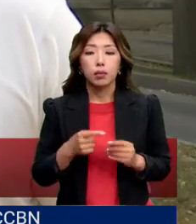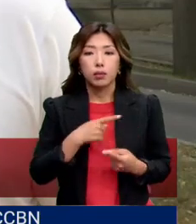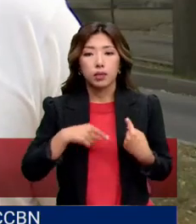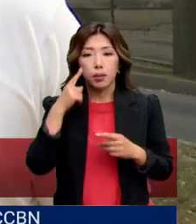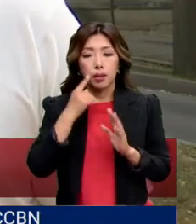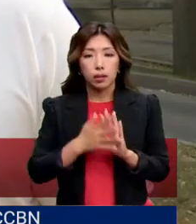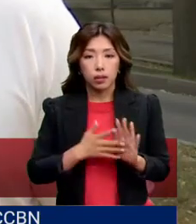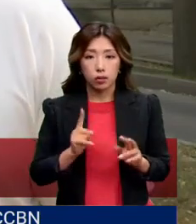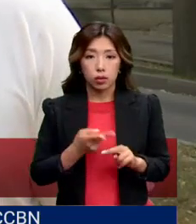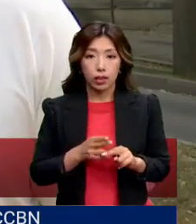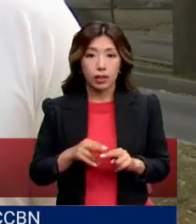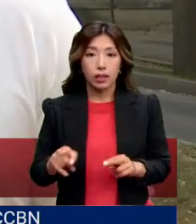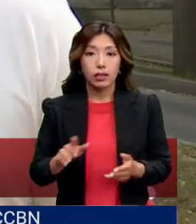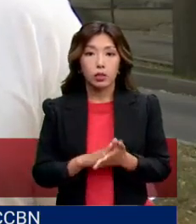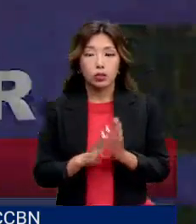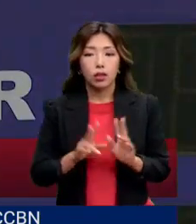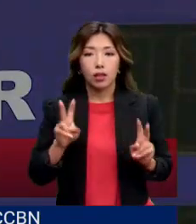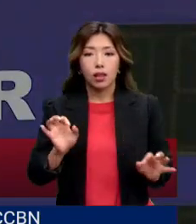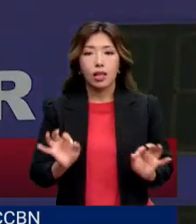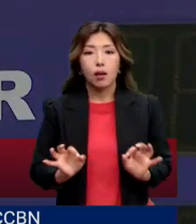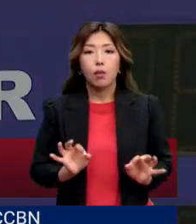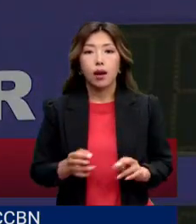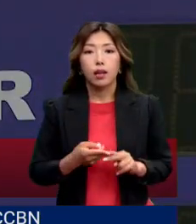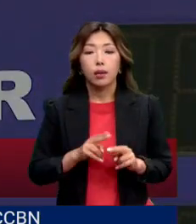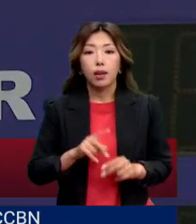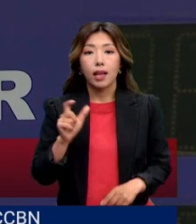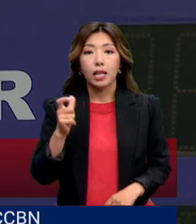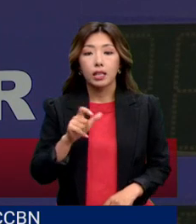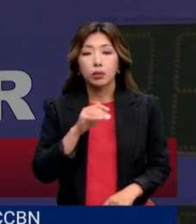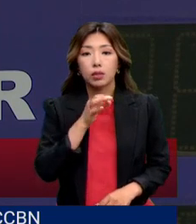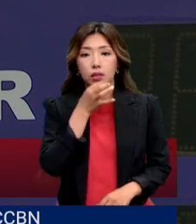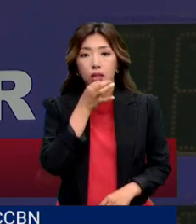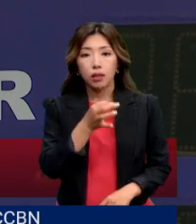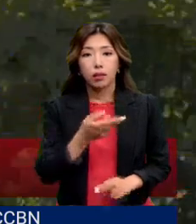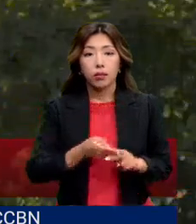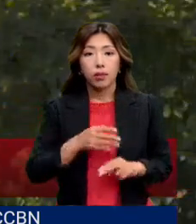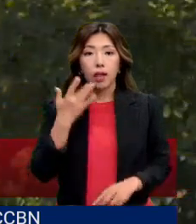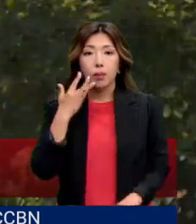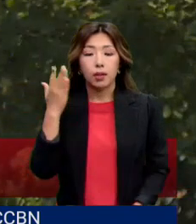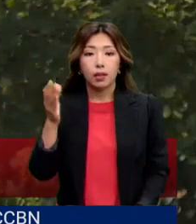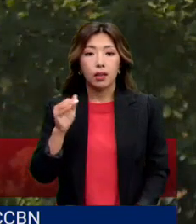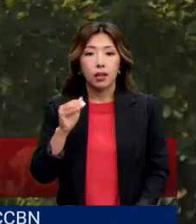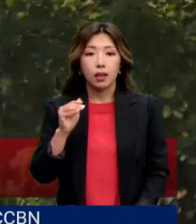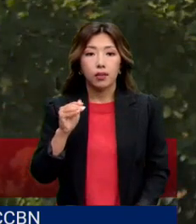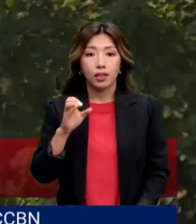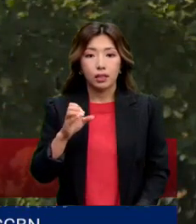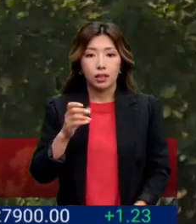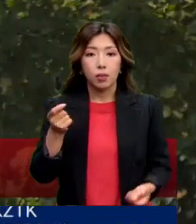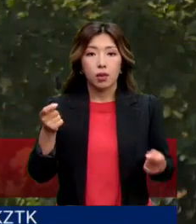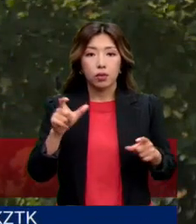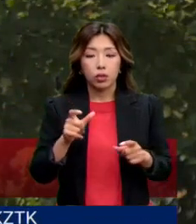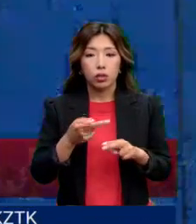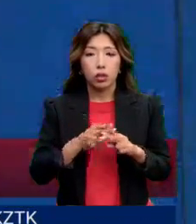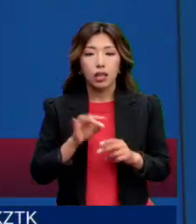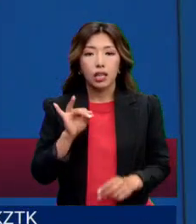эта ситуация как нормальная. По словам экономистов, повышая ФРС, Америка таким образом борется с инфляцией. А это, в